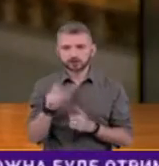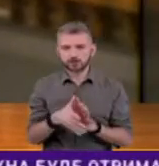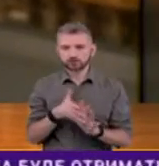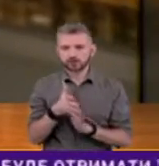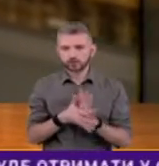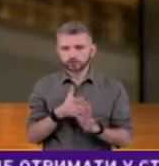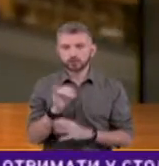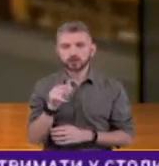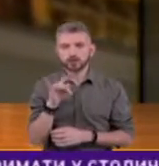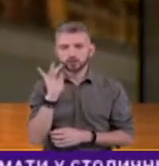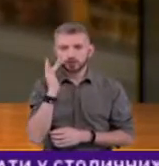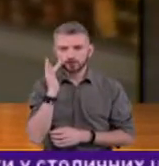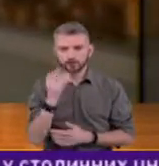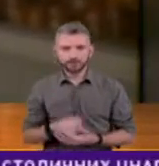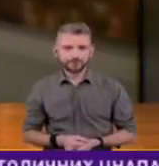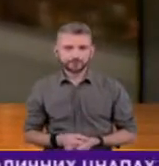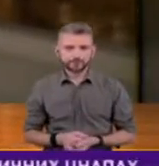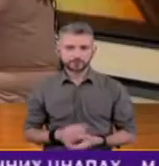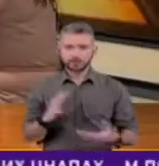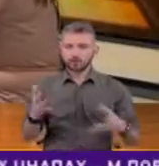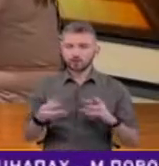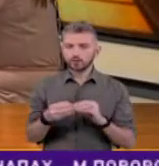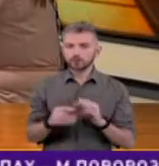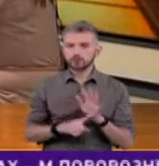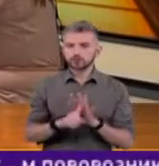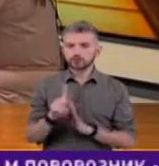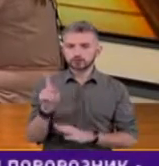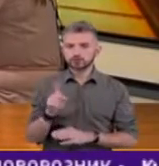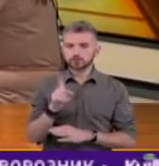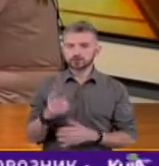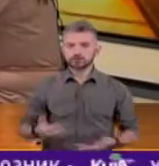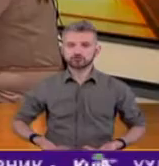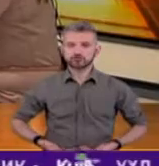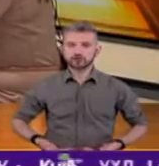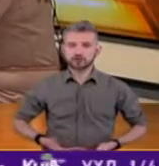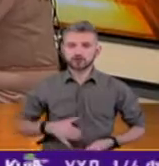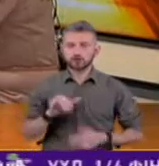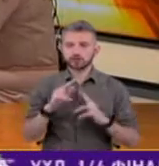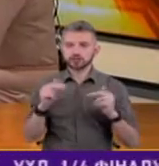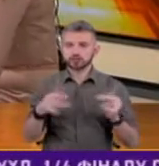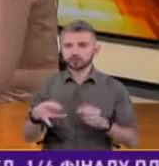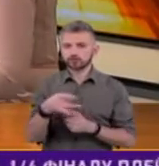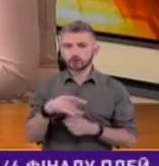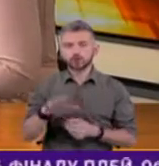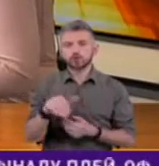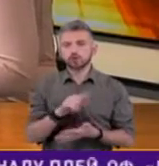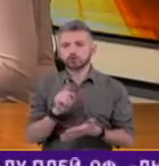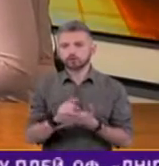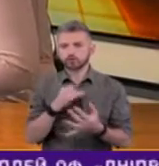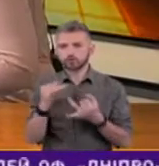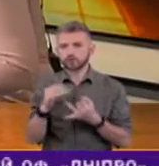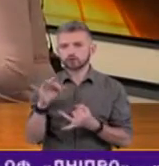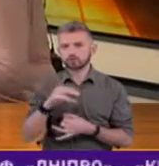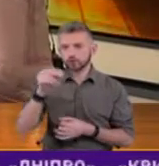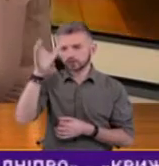перекладач жестової мови Ігор Шавро. Отже, пане Вадиме, починаємо все-таки з життя у Дніпровському районі, потім обов'язково поговоримо про